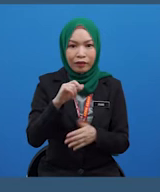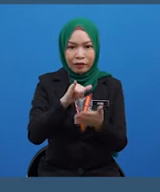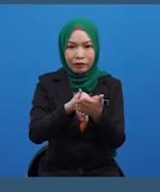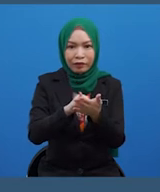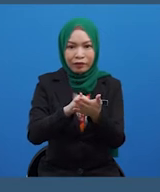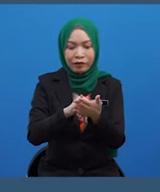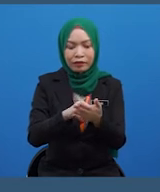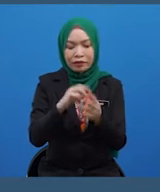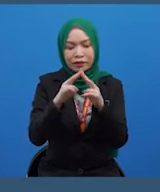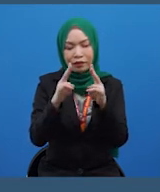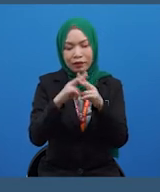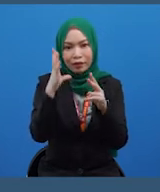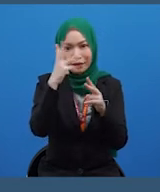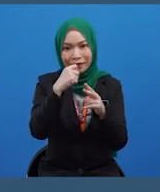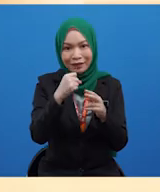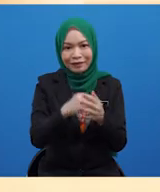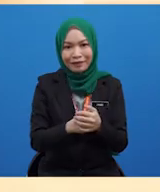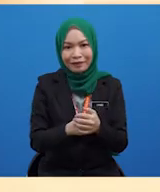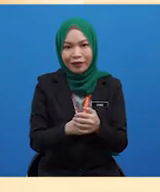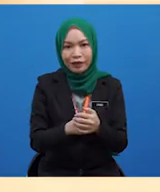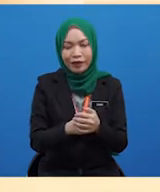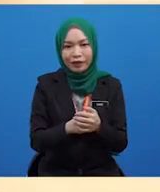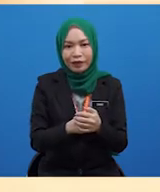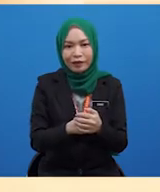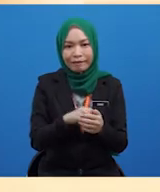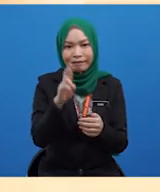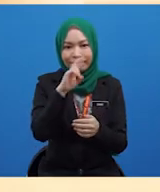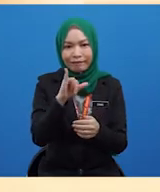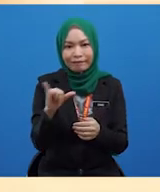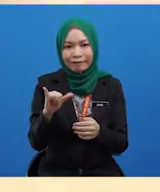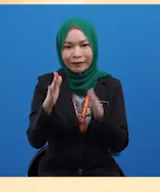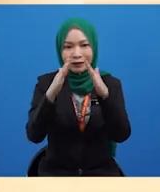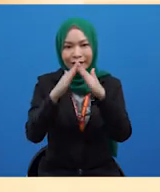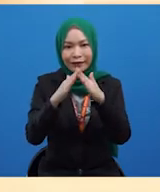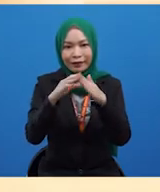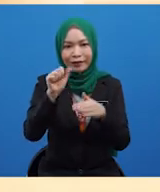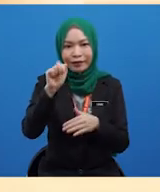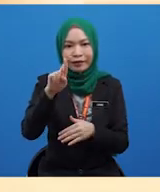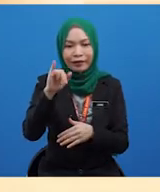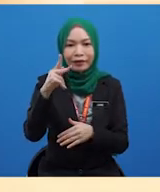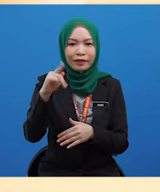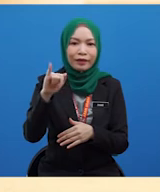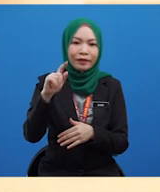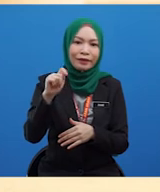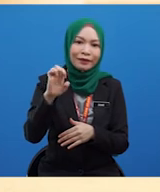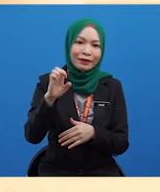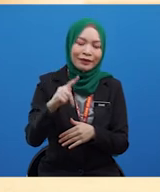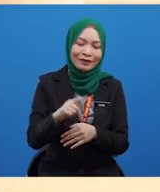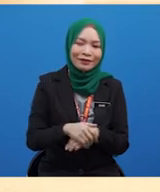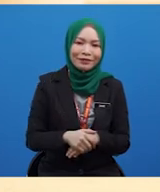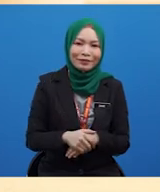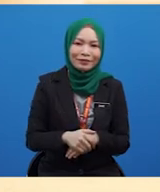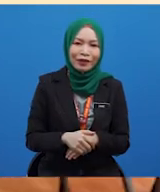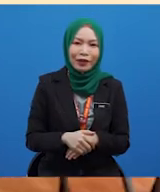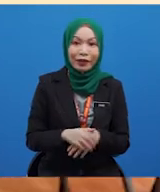rumah seorang arkitek tersohor. Baiklah pelajar-pelajar, dapatkah pelajar-pelajar menguasai tajuk pembelajaran kita pada